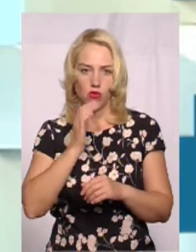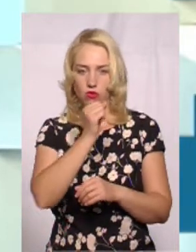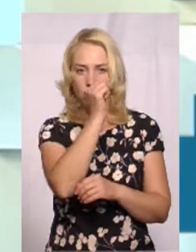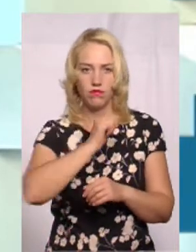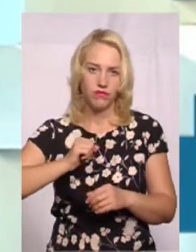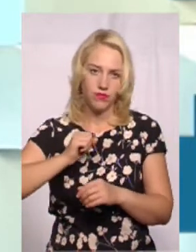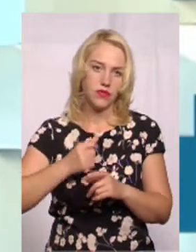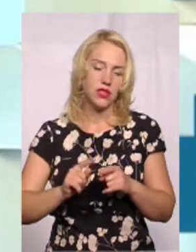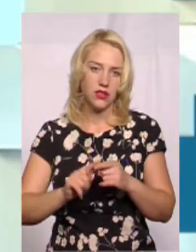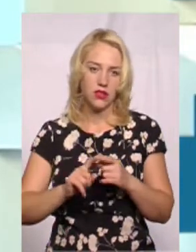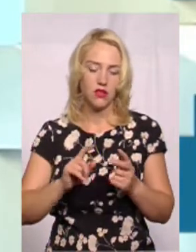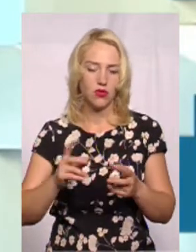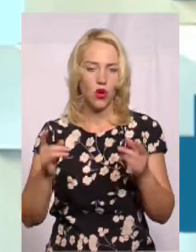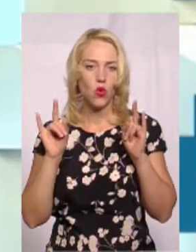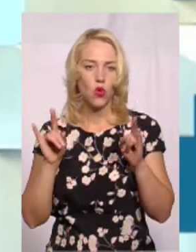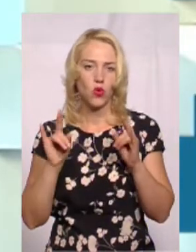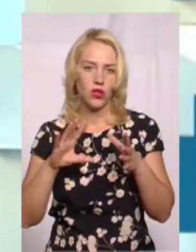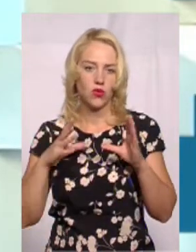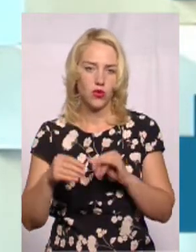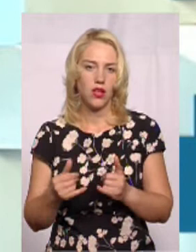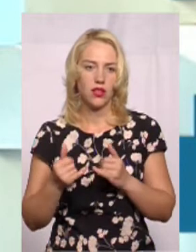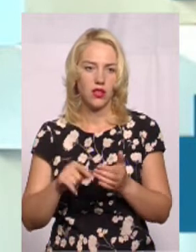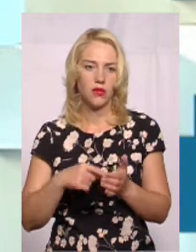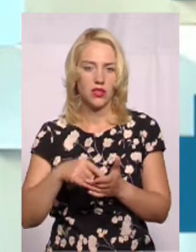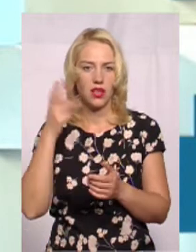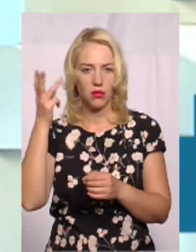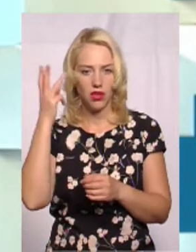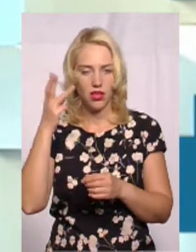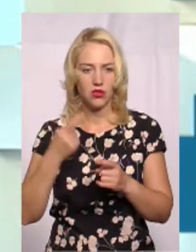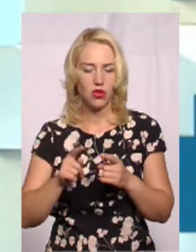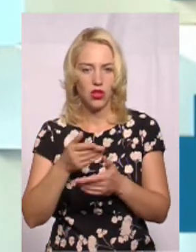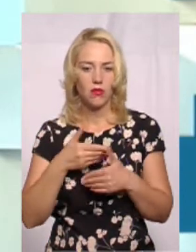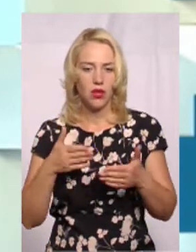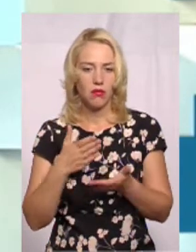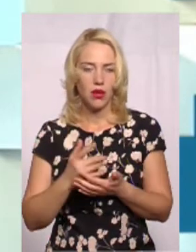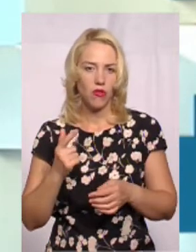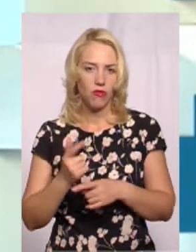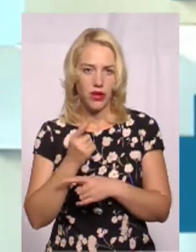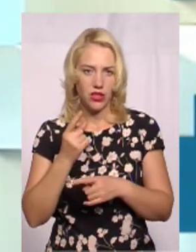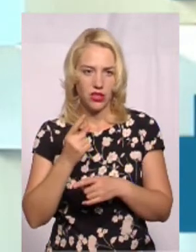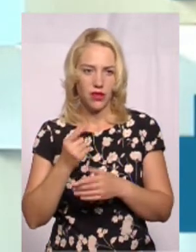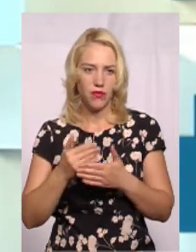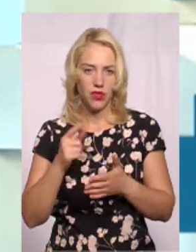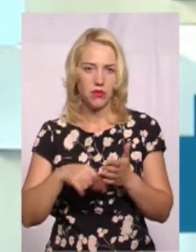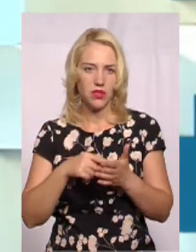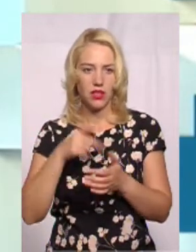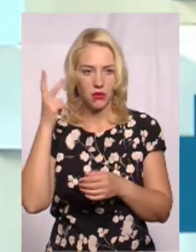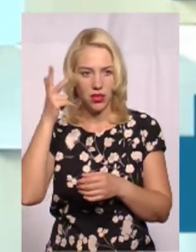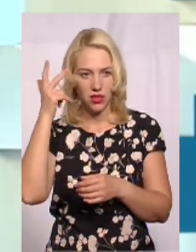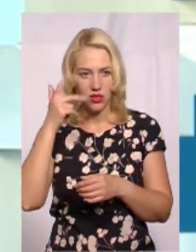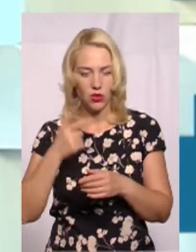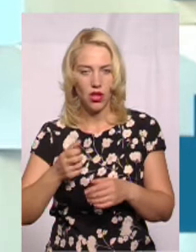принципі, досить крутий результат. В принципі, для міста Хмельницького ми маємо вперше від міста